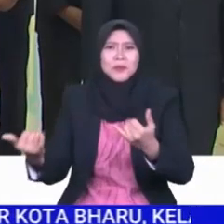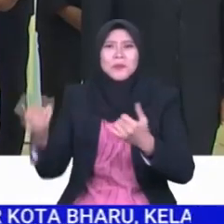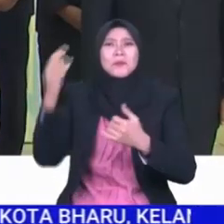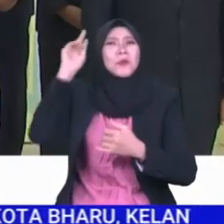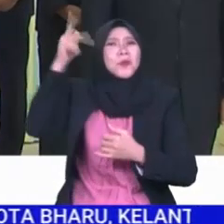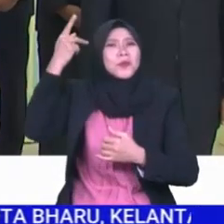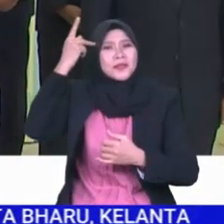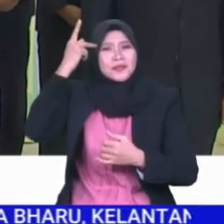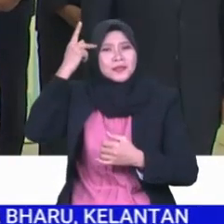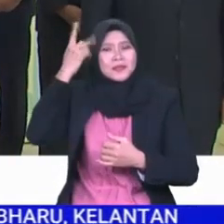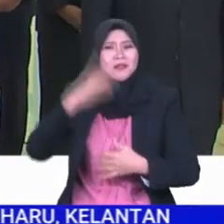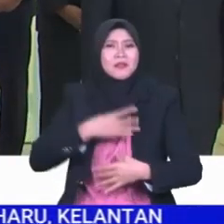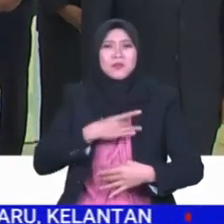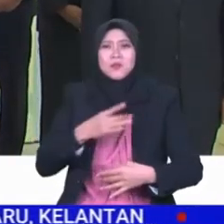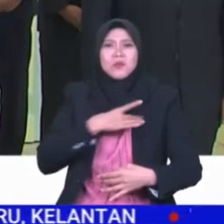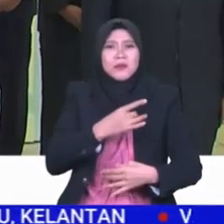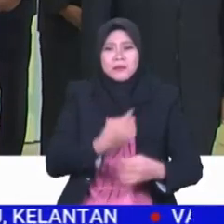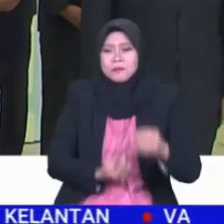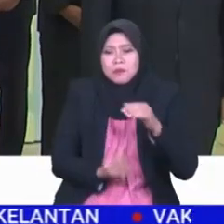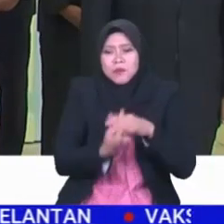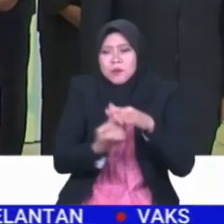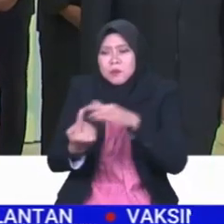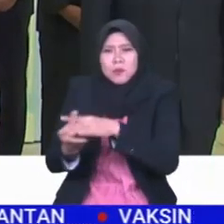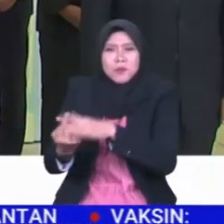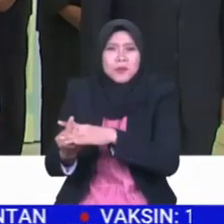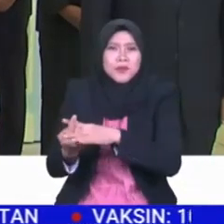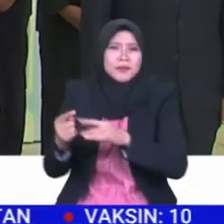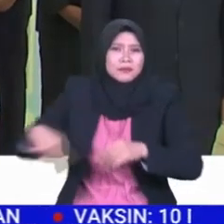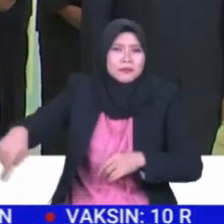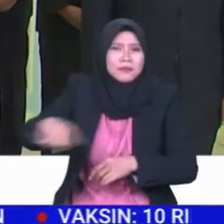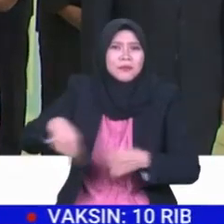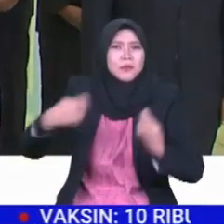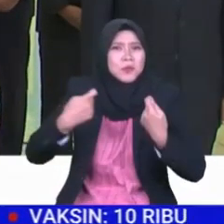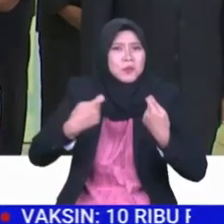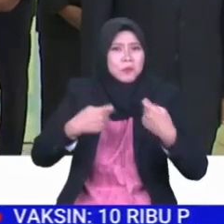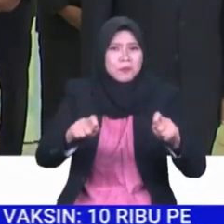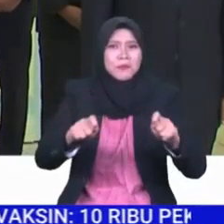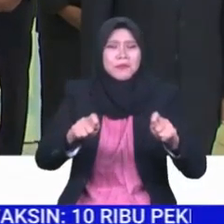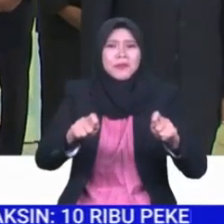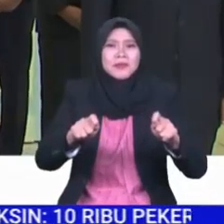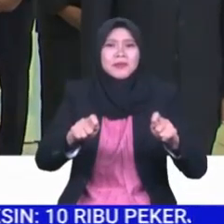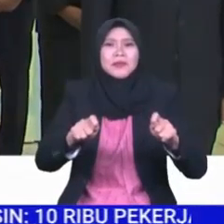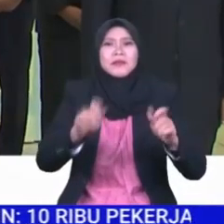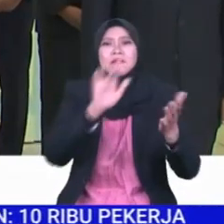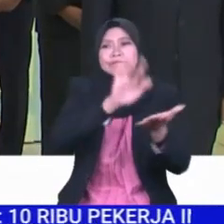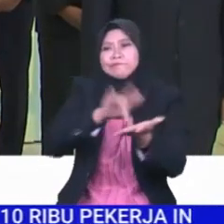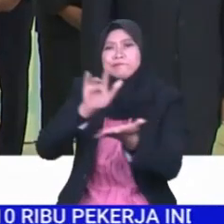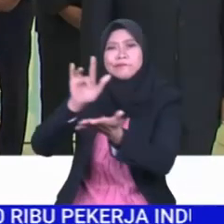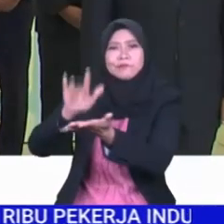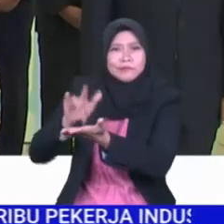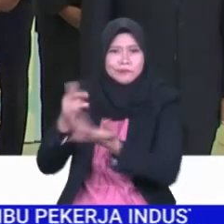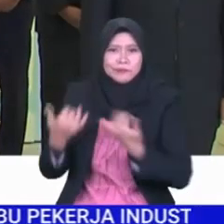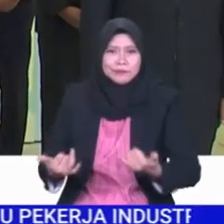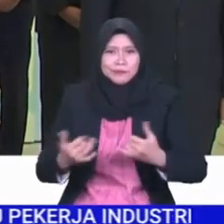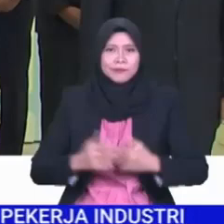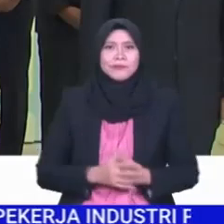sengaja dicetuskan oleh pihak-pihak tertentu yang cuba menangguk di air yang